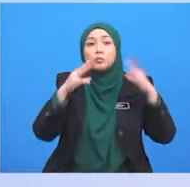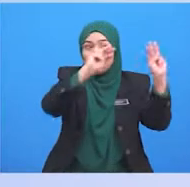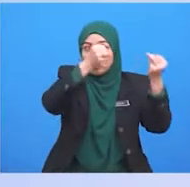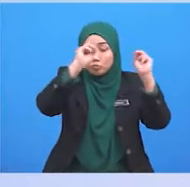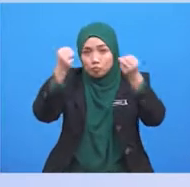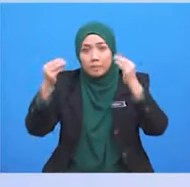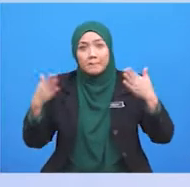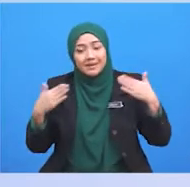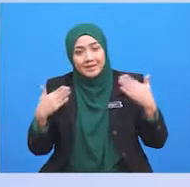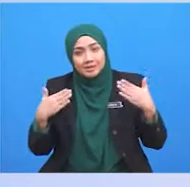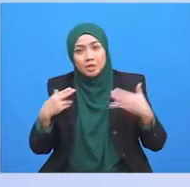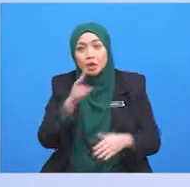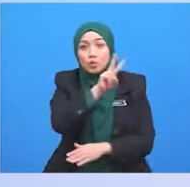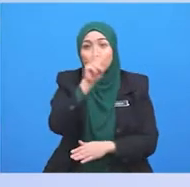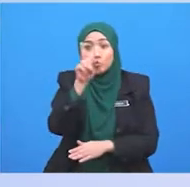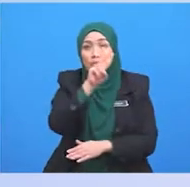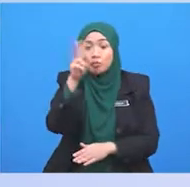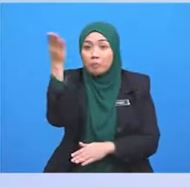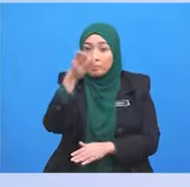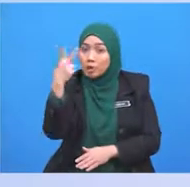Disember iaitu musim sejuk.